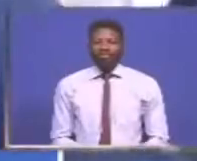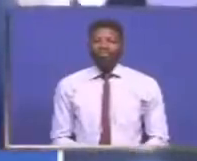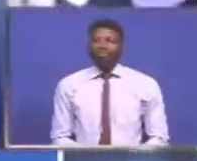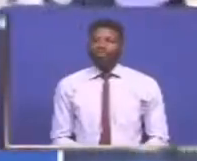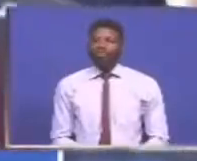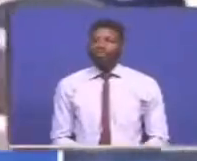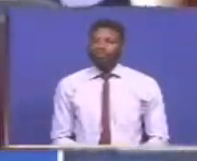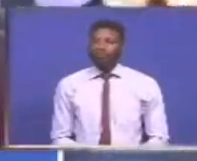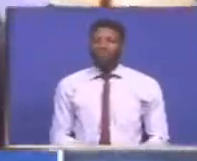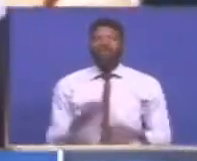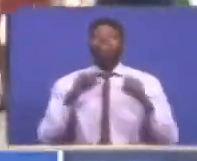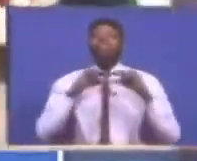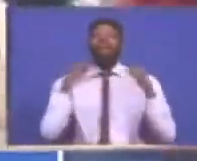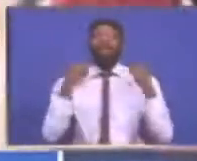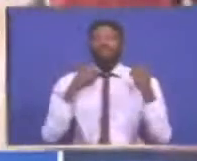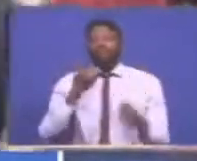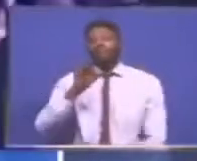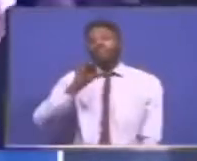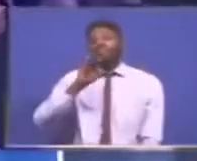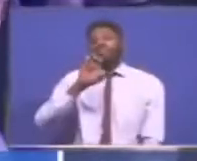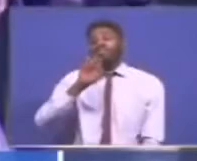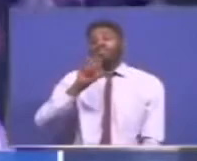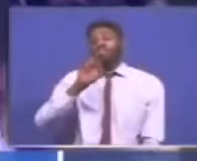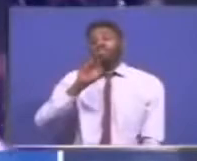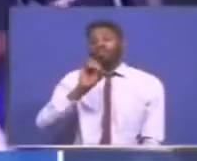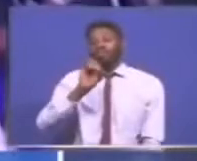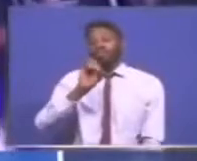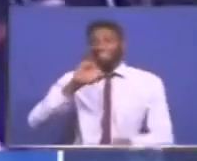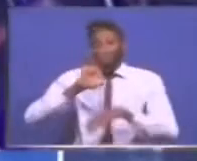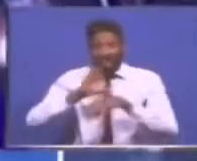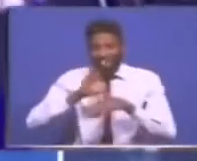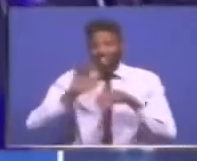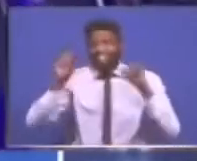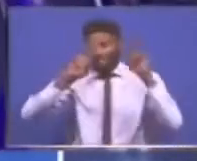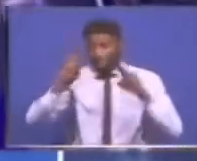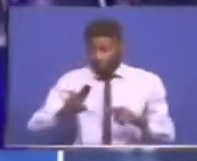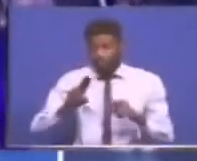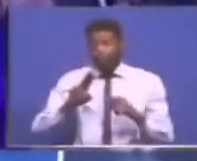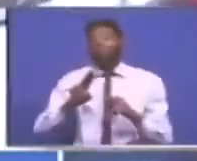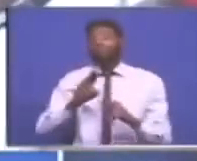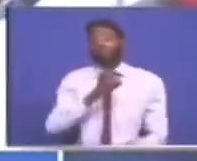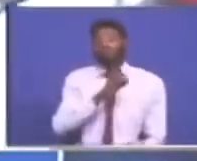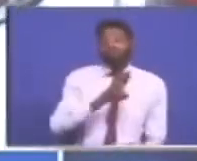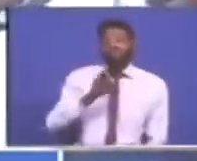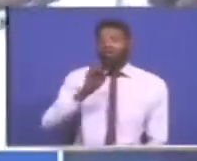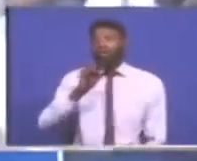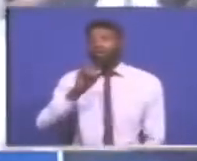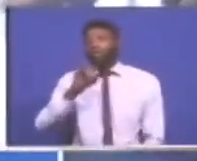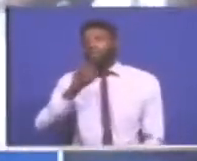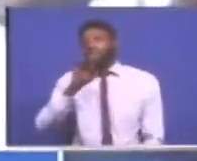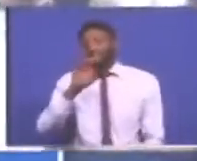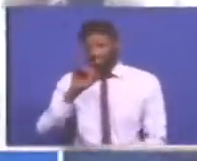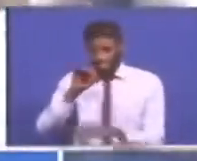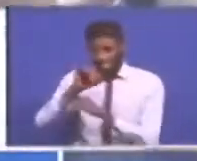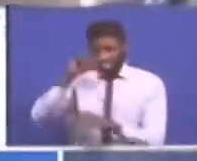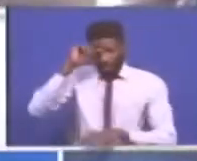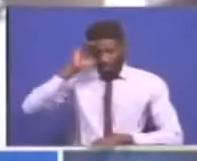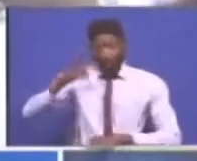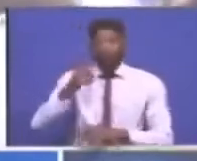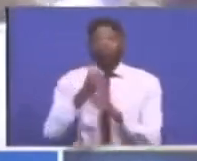Askofu wa kanisa la Metro Church International Daktari Mike Brown anataka serikali za kaunti kushirikiana na kanisa katika kuhamasisha